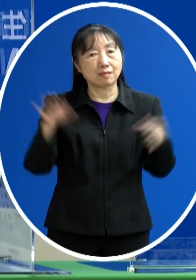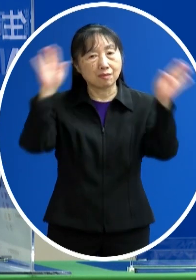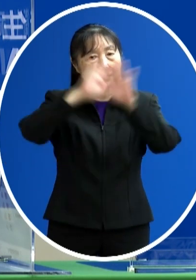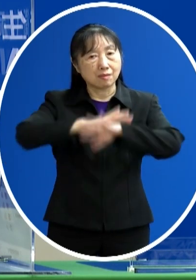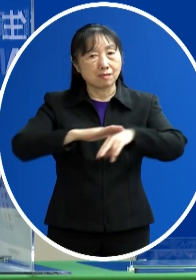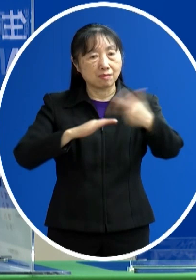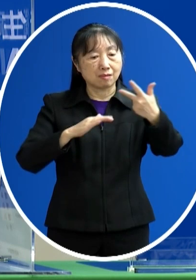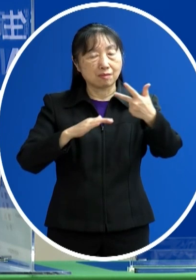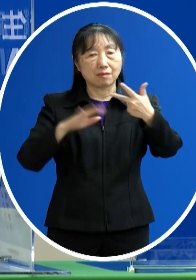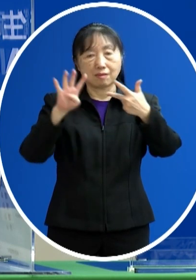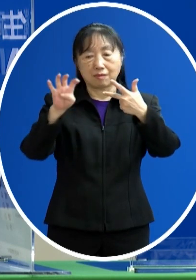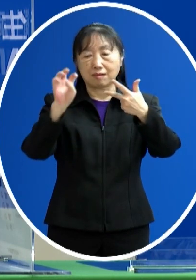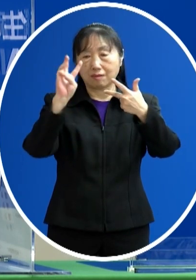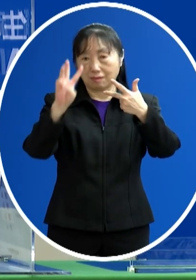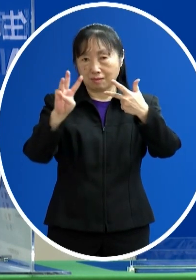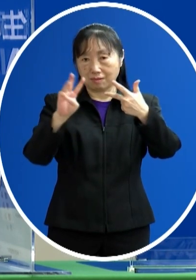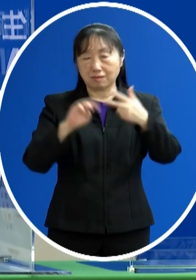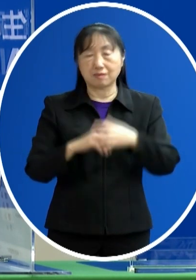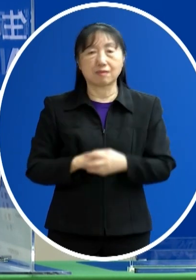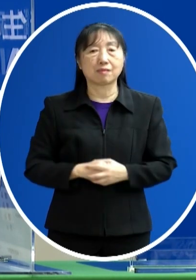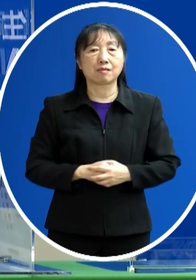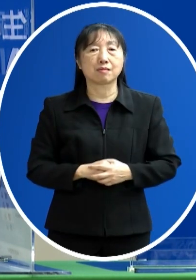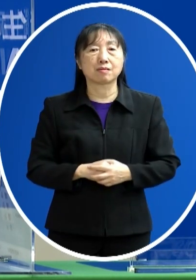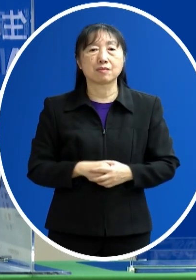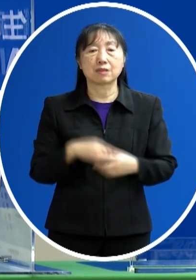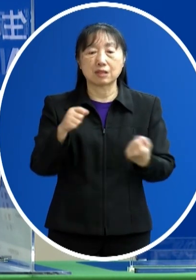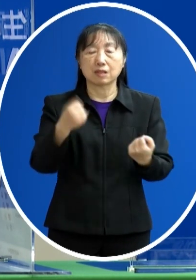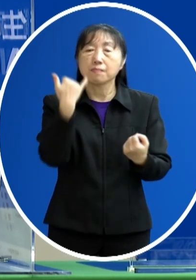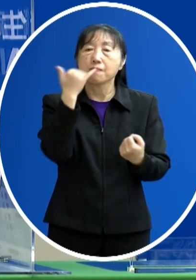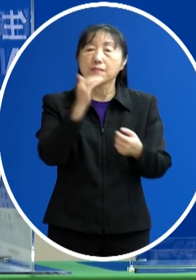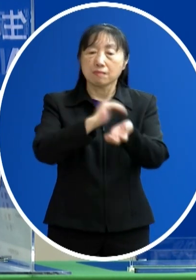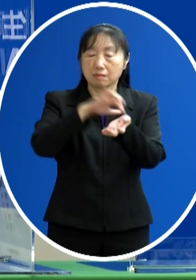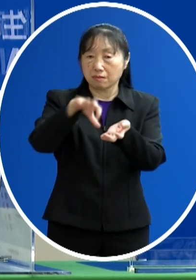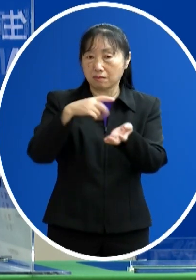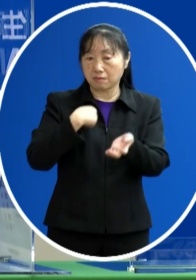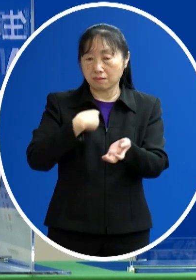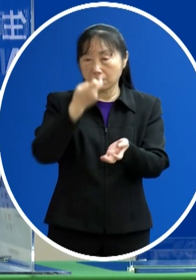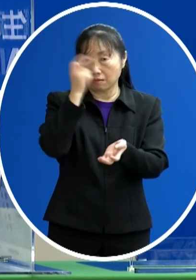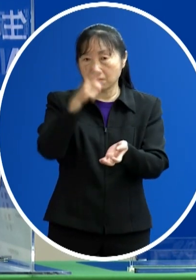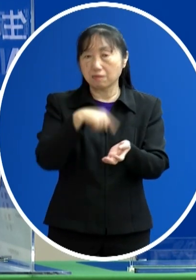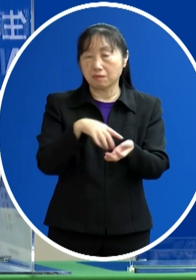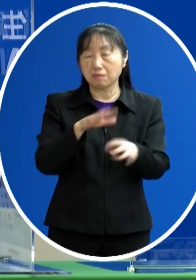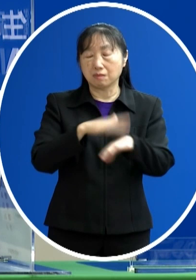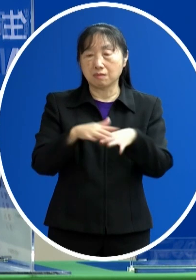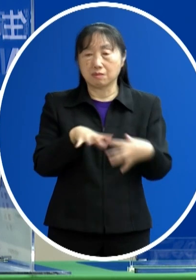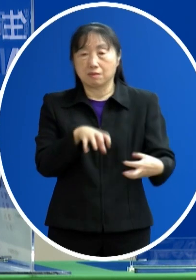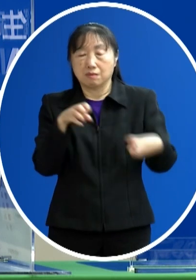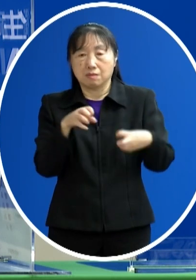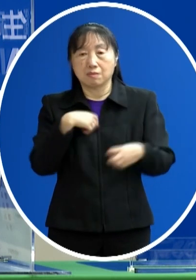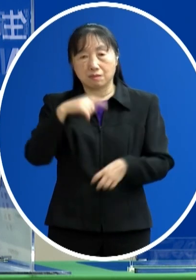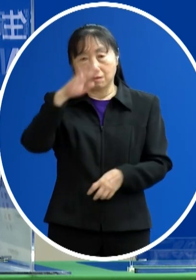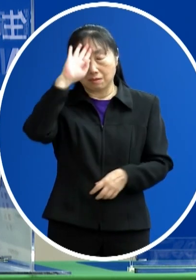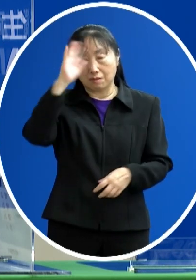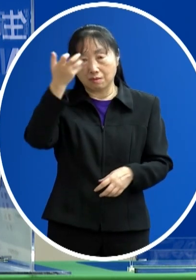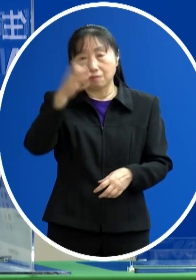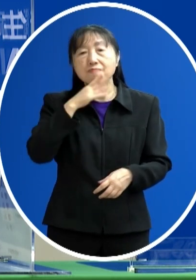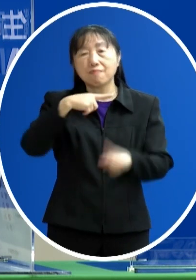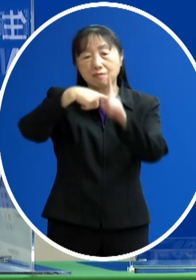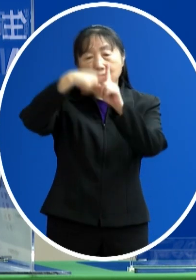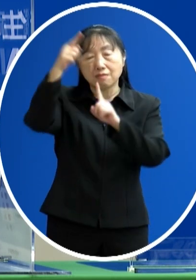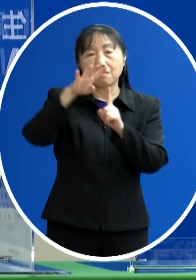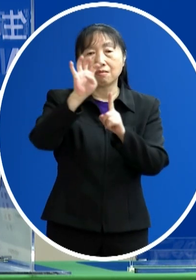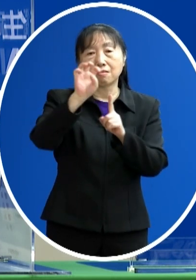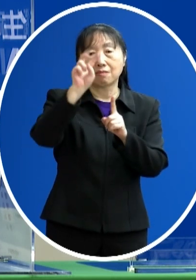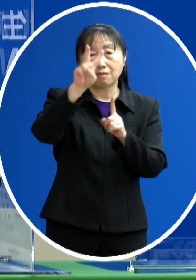晚上的7点43分哈。那在基隆医院这边有发现，确实有抽搐，体温最高有2到42度